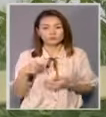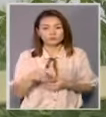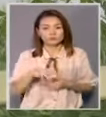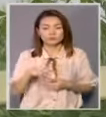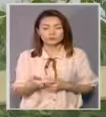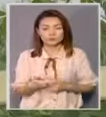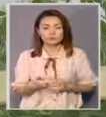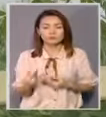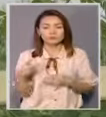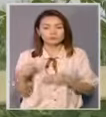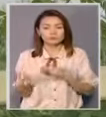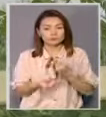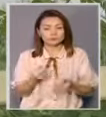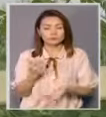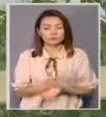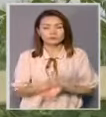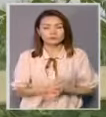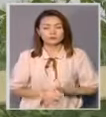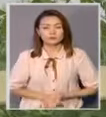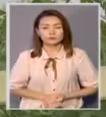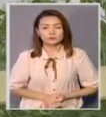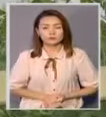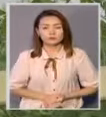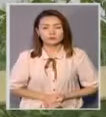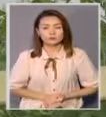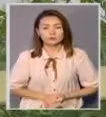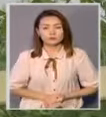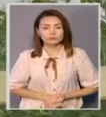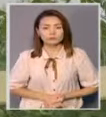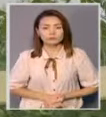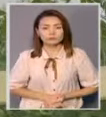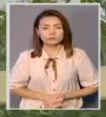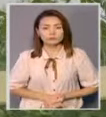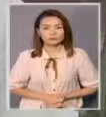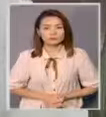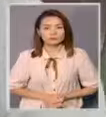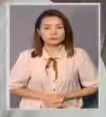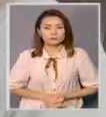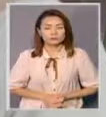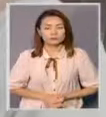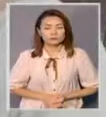деп төлеткізіп отыр. Енді төлейтін жағдайым жоқ, төлей алмаймын, көмек сұраймын сіздерден.